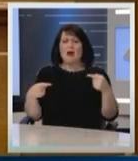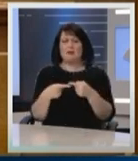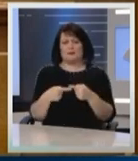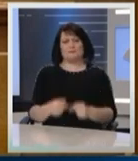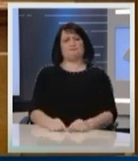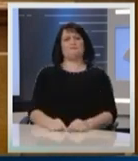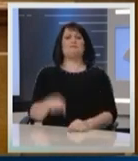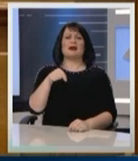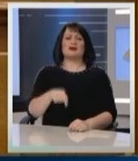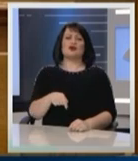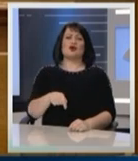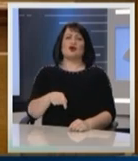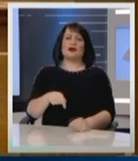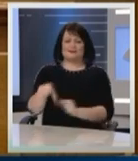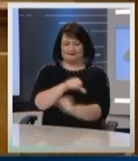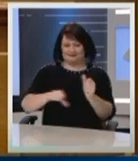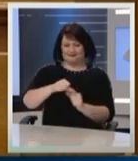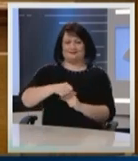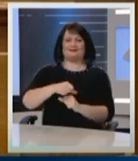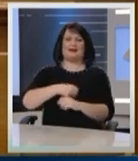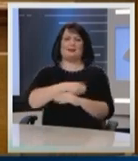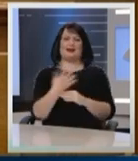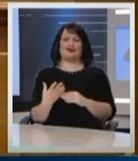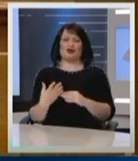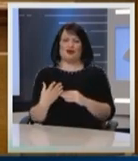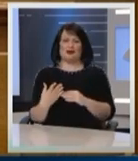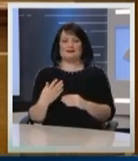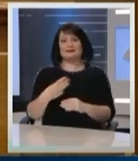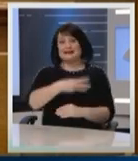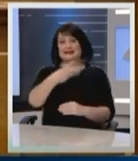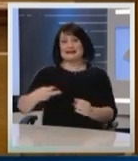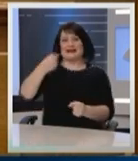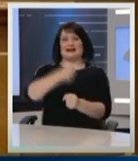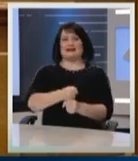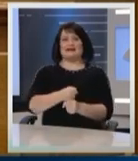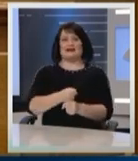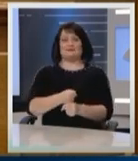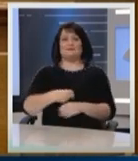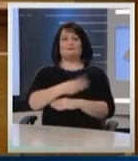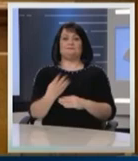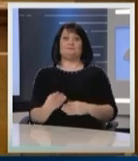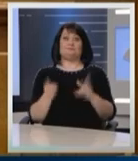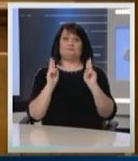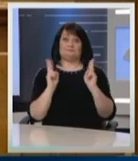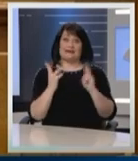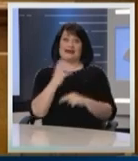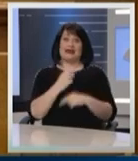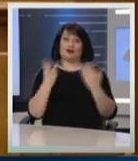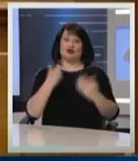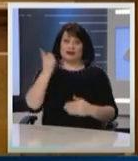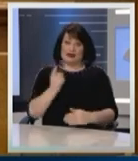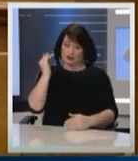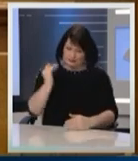Στη θέση του ΠΑΣΟΚ είναι ο ΣΥΡΙΖΑ, βέβαια, και αυτό είναι το μεγάλο πρόβλημα του ΠΑΣΟΚ, που ελπίζει ότι από το 48 που πήγε στο 4